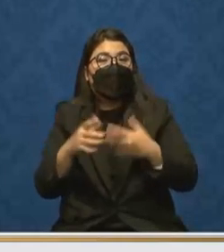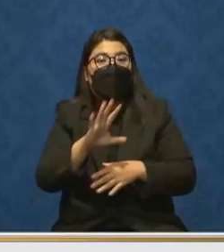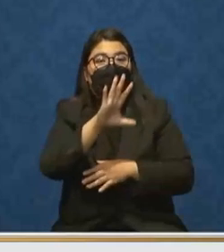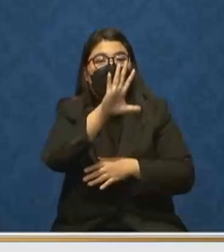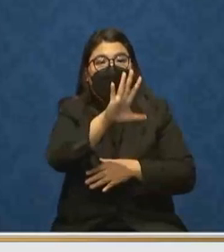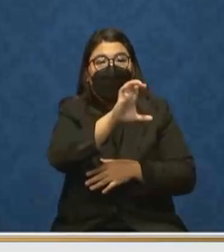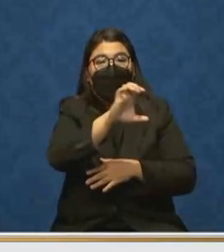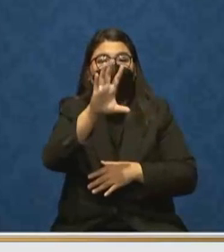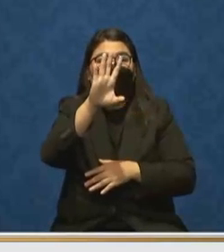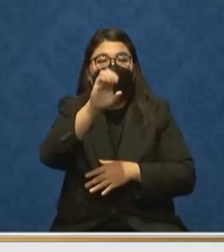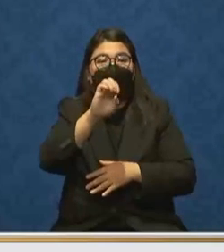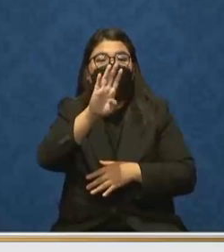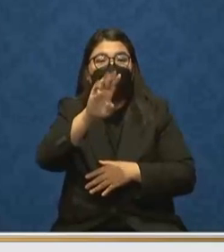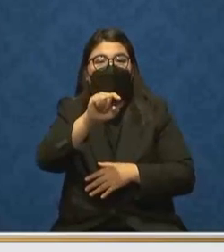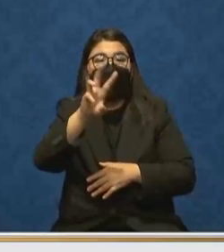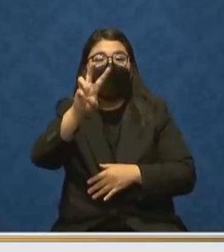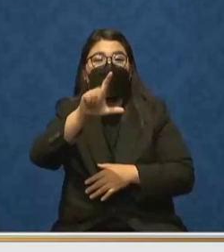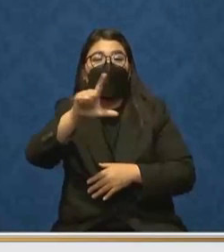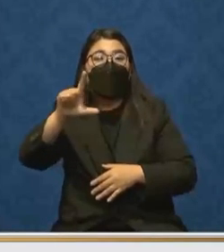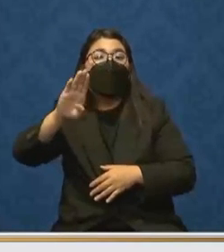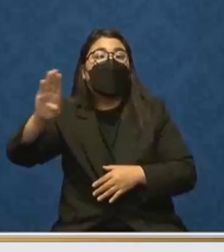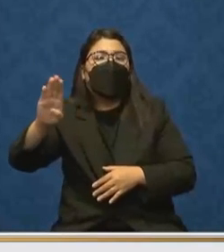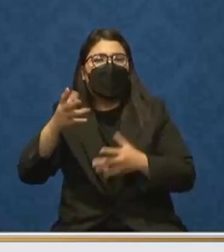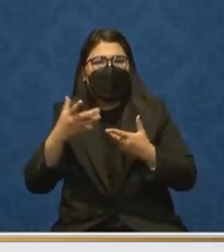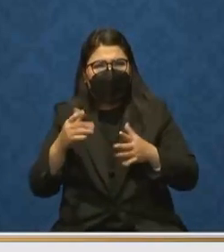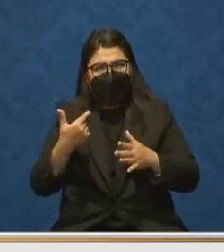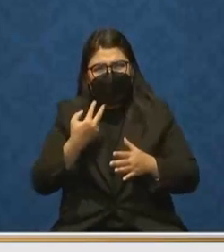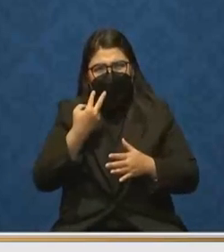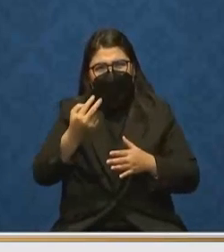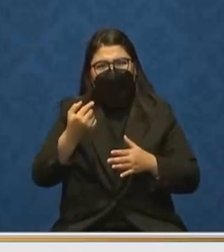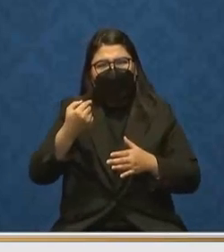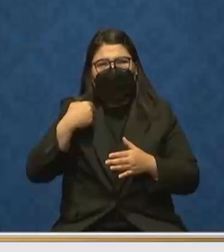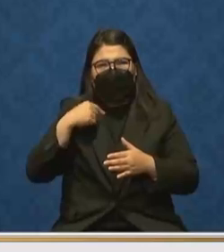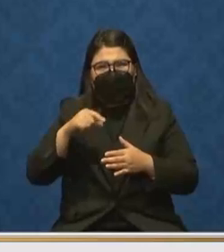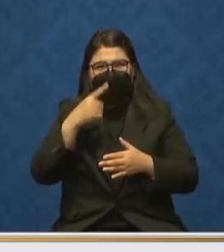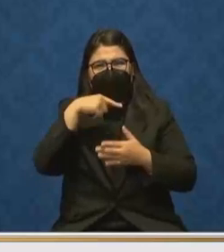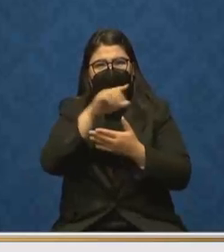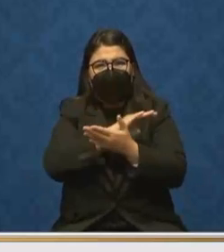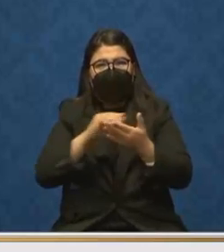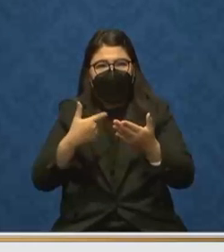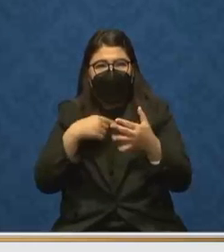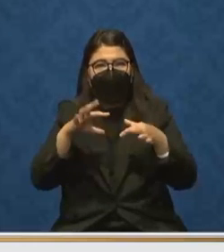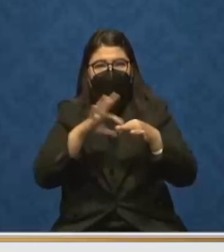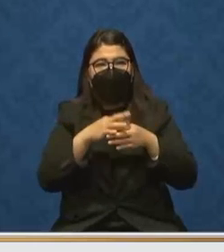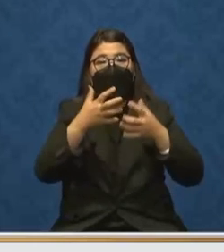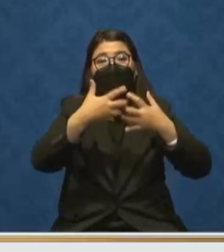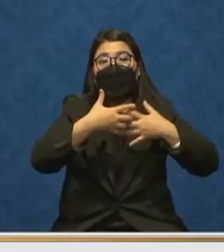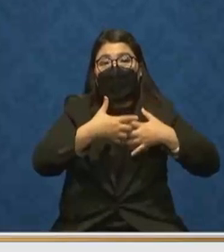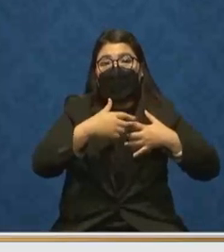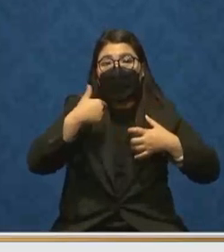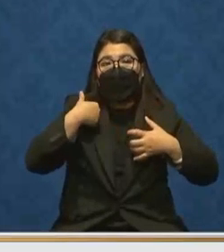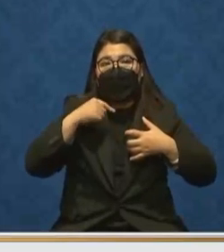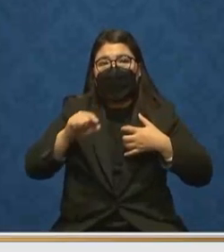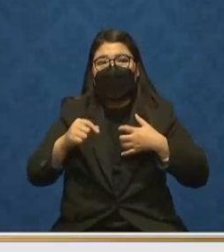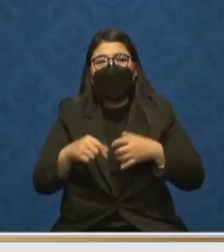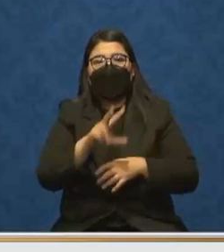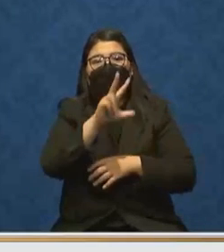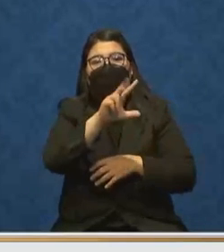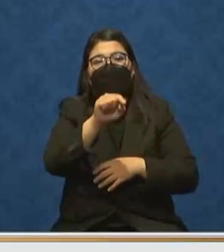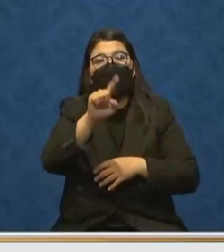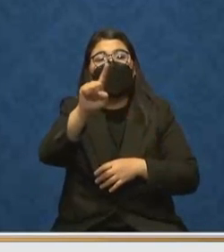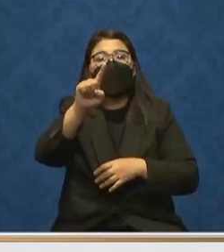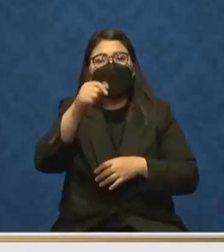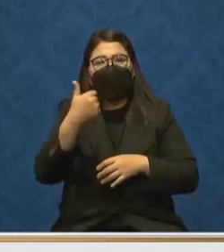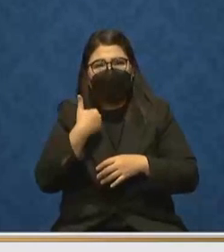1,554.6 ล้านบาทเพื่อเพิ่มอัตราการขยายตัวของผลิตภัณฑ์มวลรวมในประเทศสาขาอุตสาหกรรมและบริการร้อยละ 3.1 ซึ่งคร